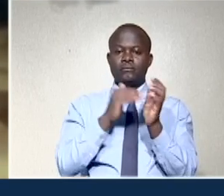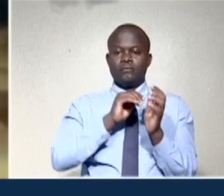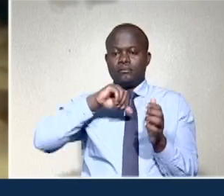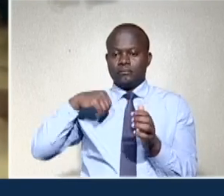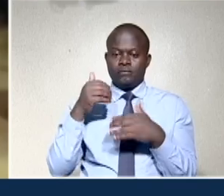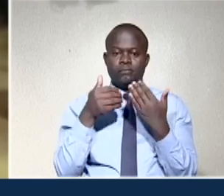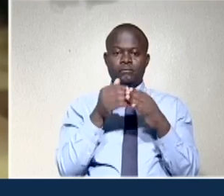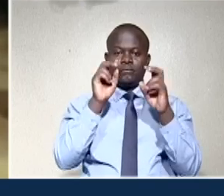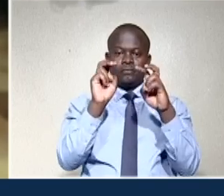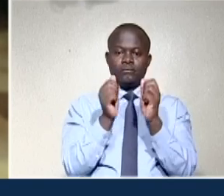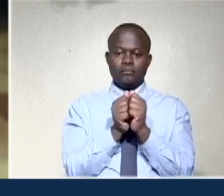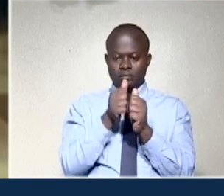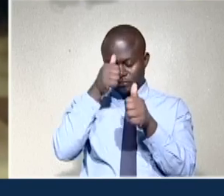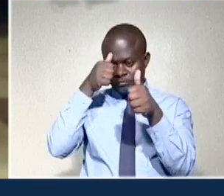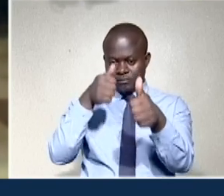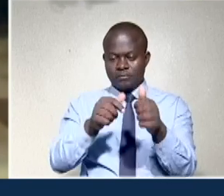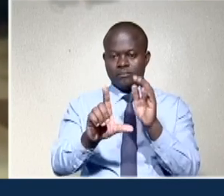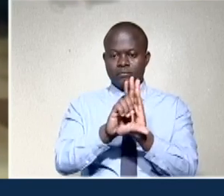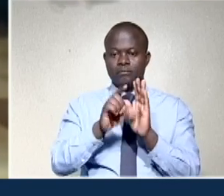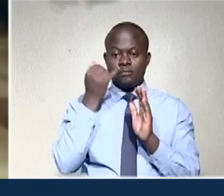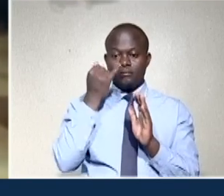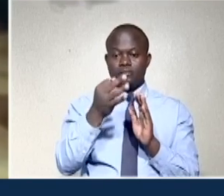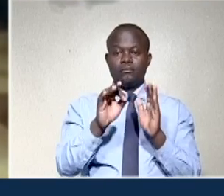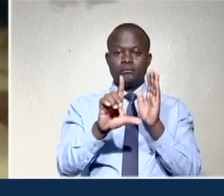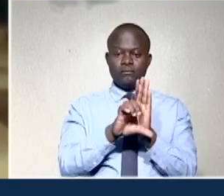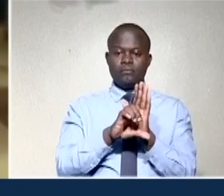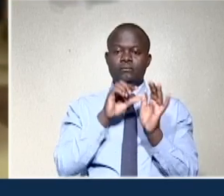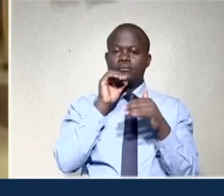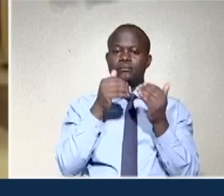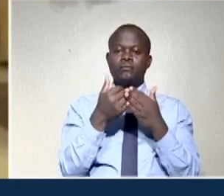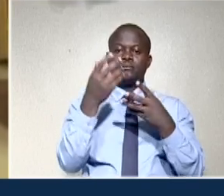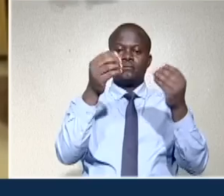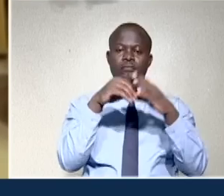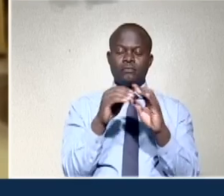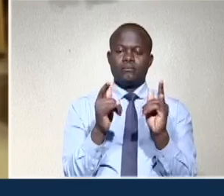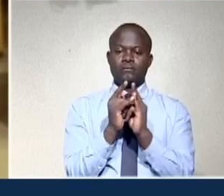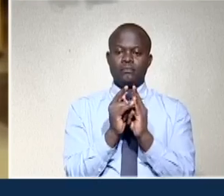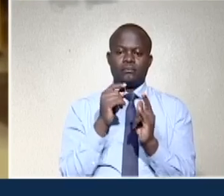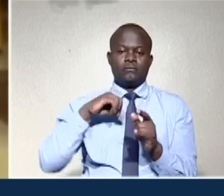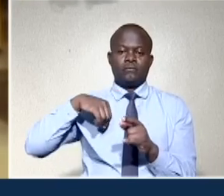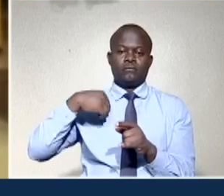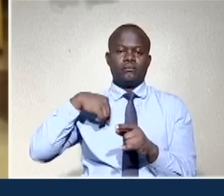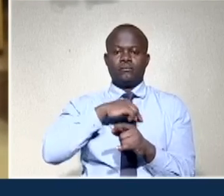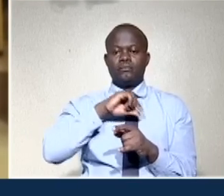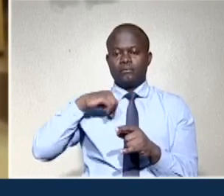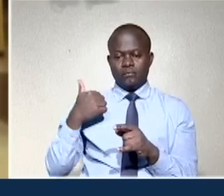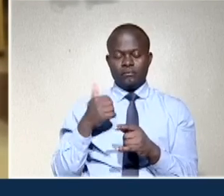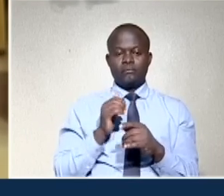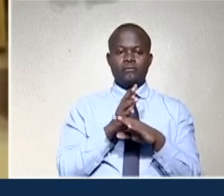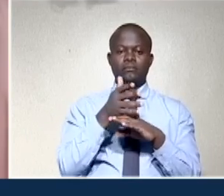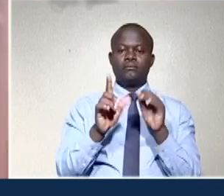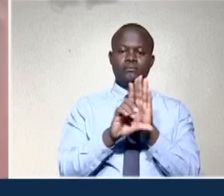yuko dukurikije itegeko iyo wahagaritswe ntabwo ujya kwitabira inama twanze rero kurenga ku itegeko